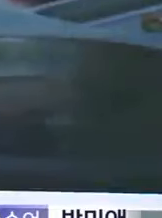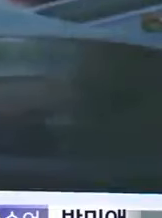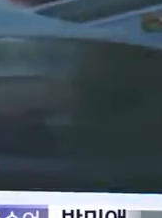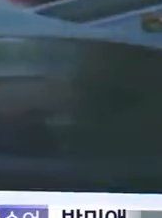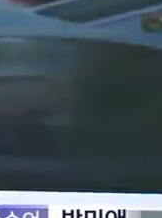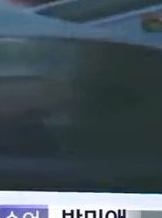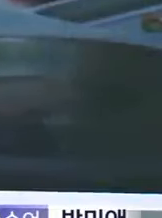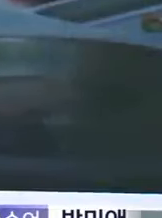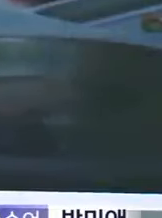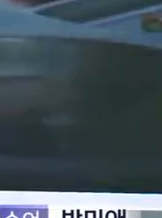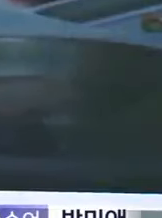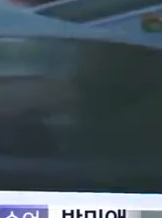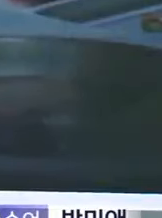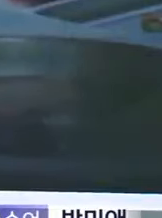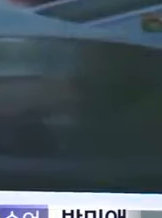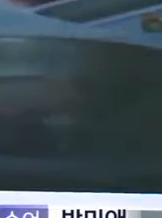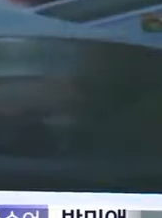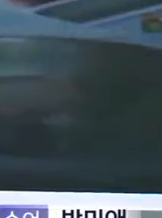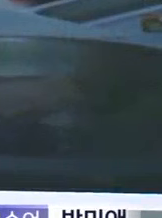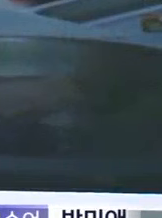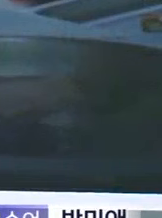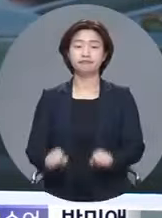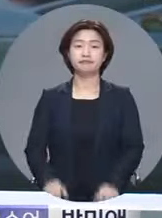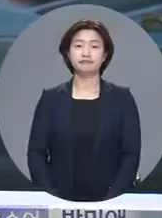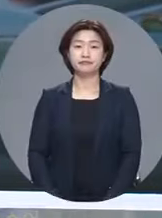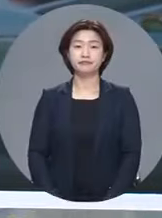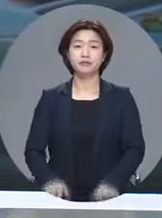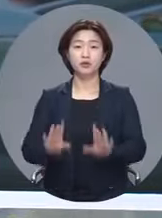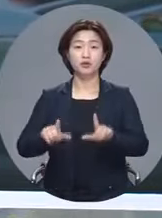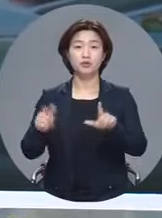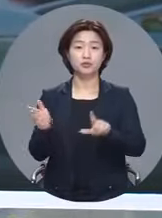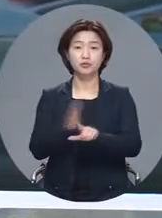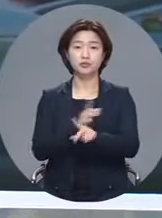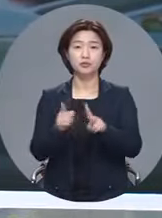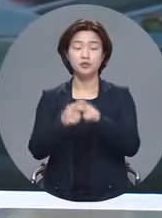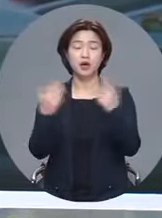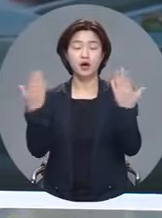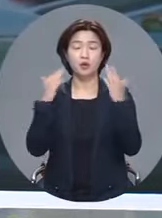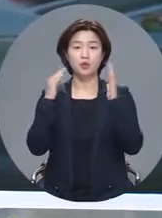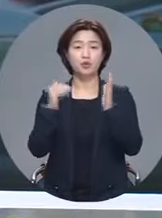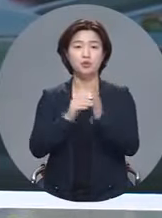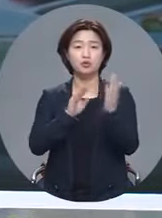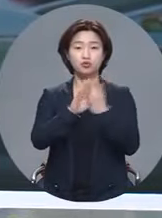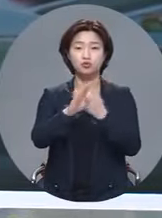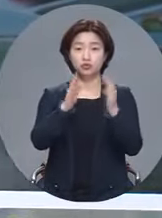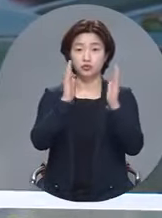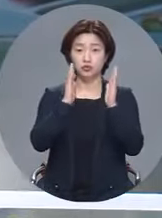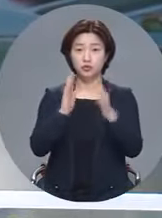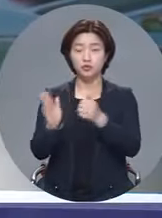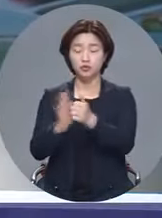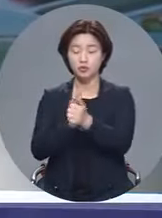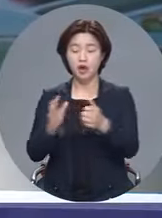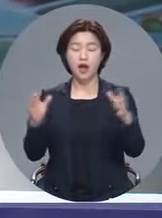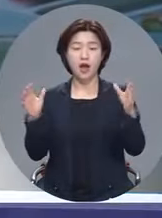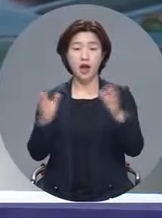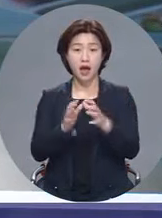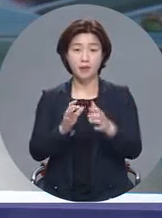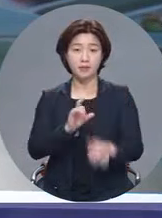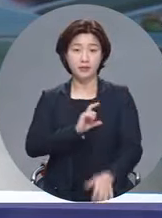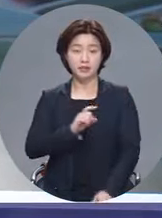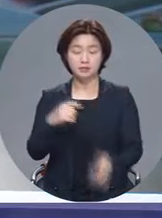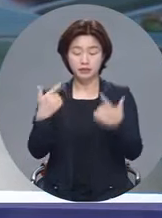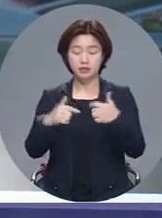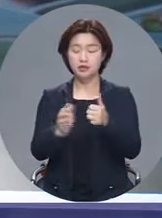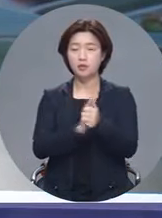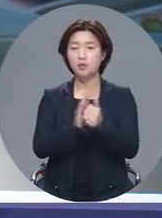여러분 안녕하십니까? 뉴스투데이 강원입니다. 올해부터 초등학교 방과 후 수업과 돌봄을 통합한 늘봄학교가